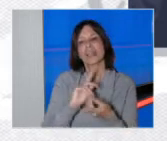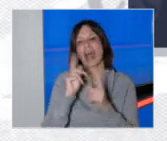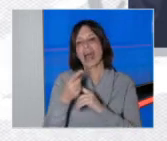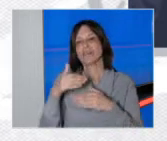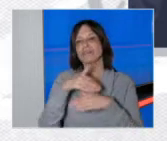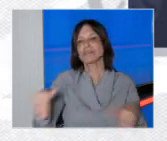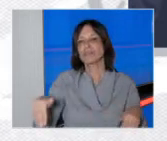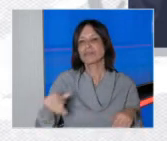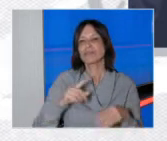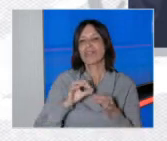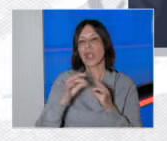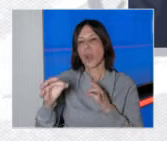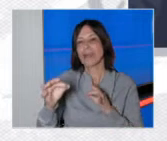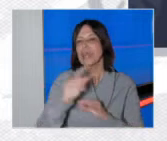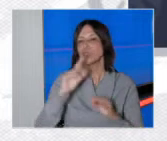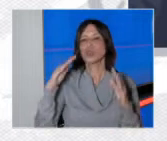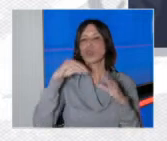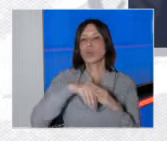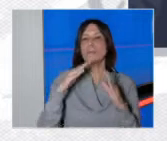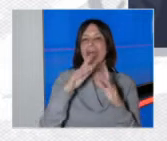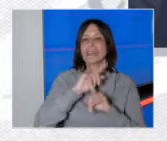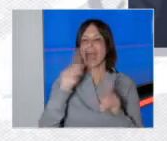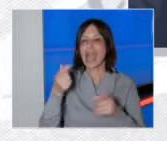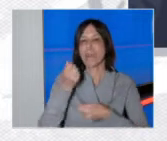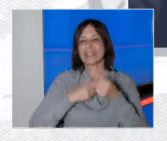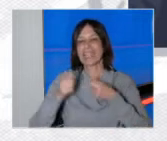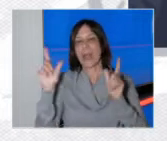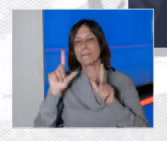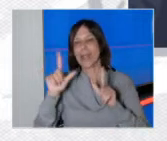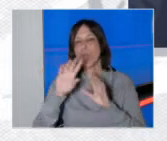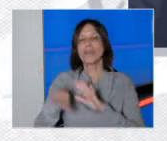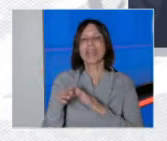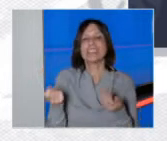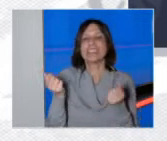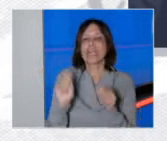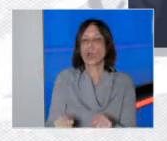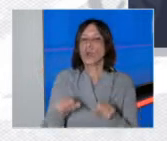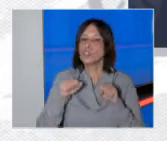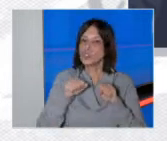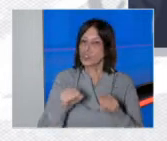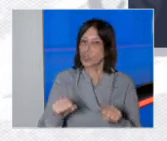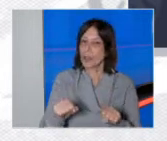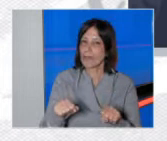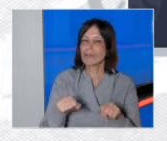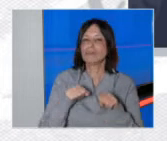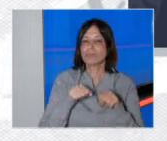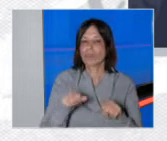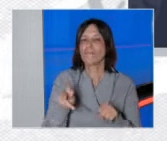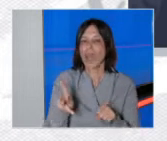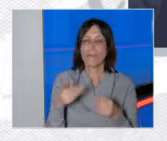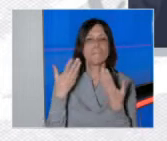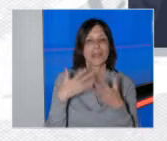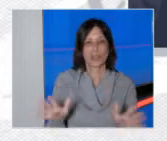קילומטר מהבית, איסור שהייה בבית אחר, מסחר, בילוי ופנאי סגורים, סופרמרקטים ורשתות פארם